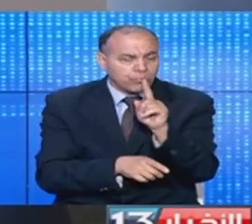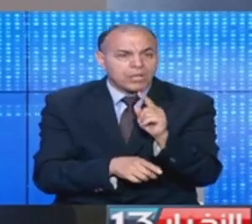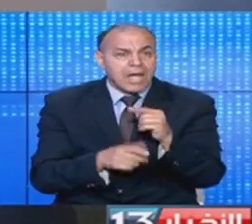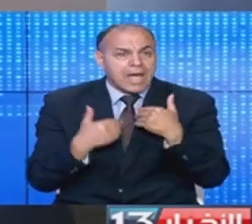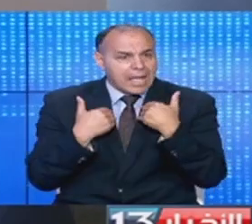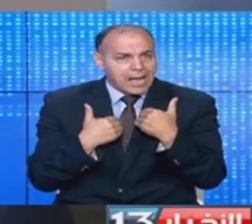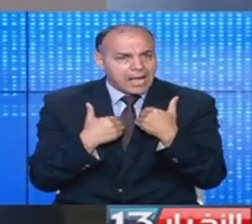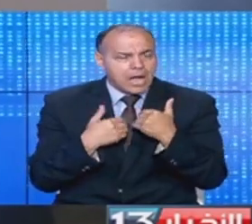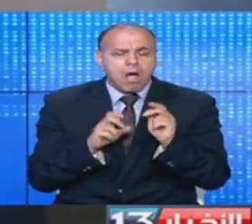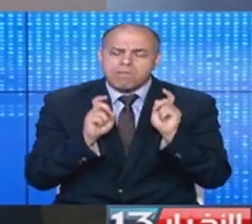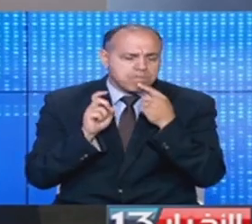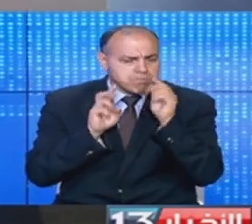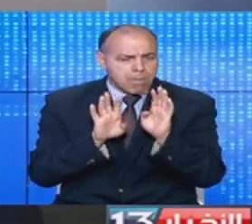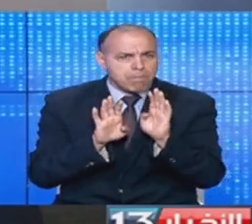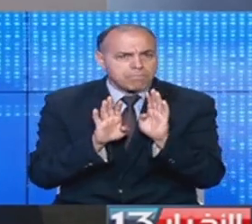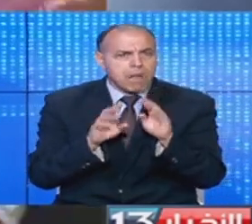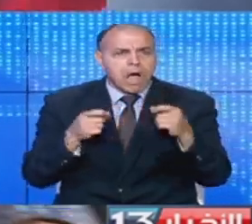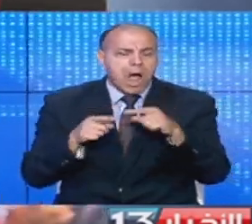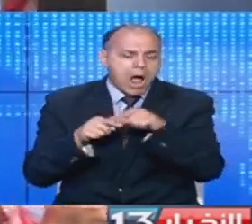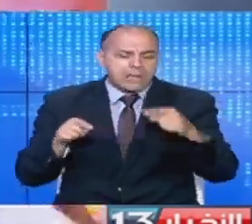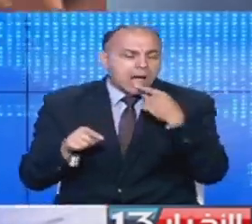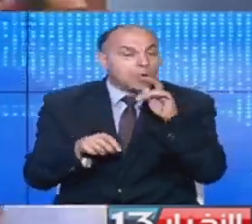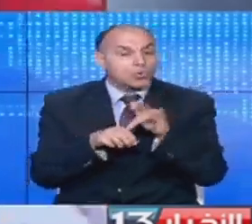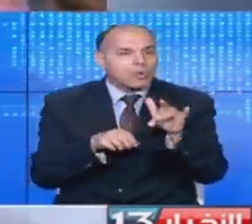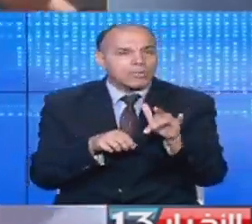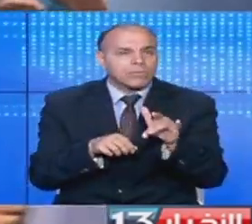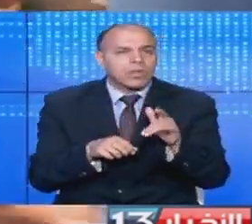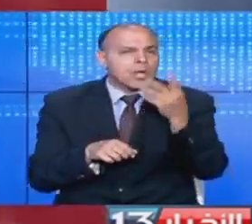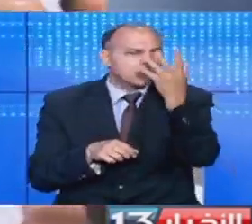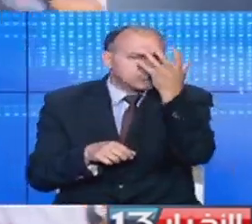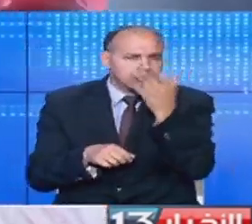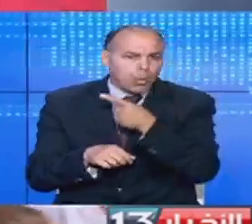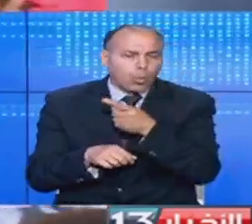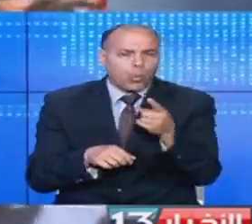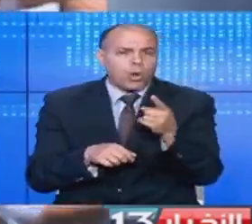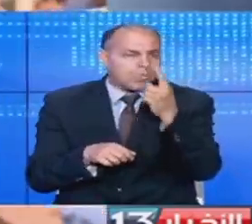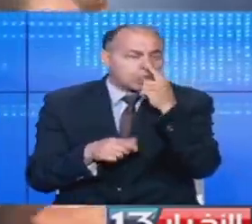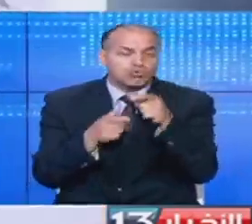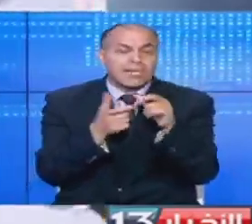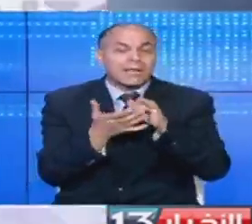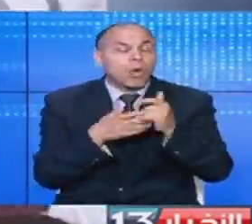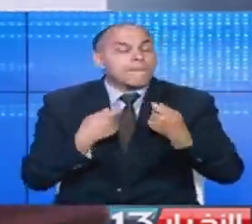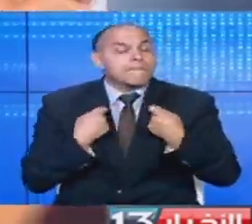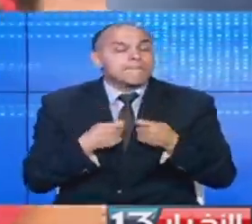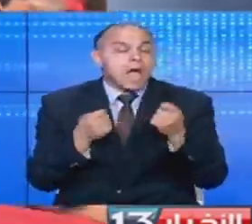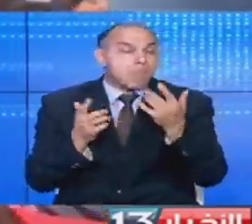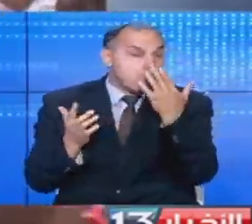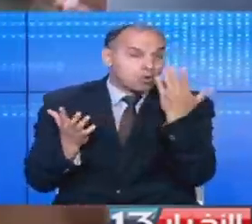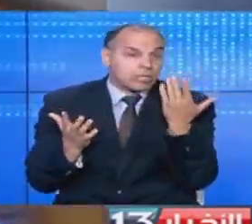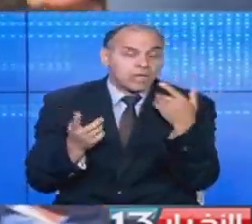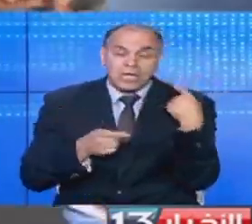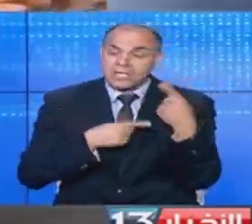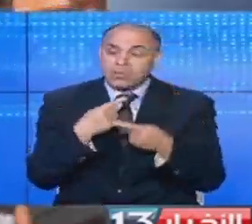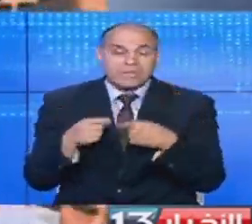قلنا ونقول بأنها خط أحمر. يوم غضب رفضا للتفويت في الخطوط التونسية التي